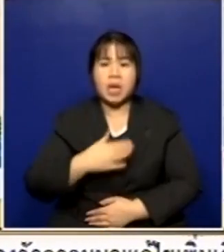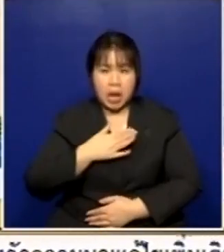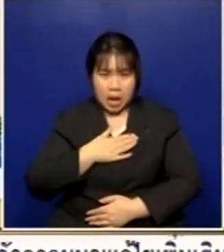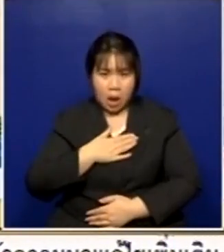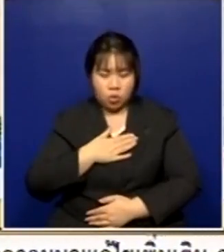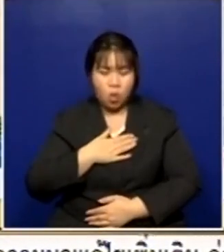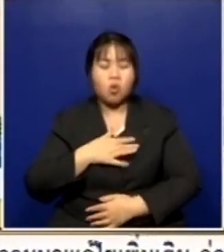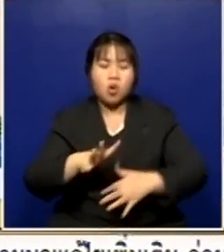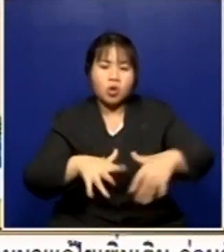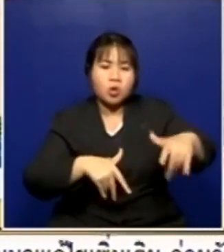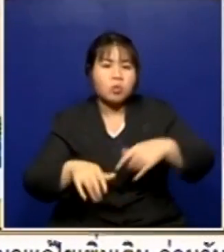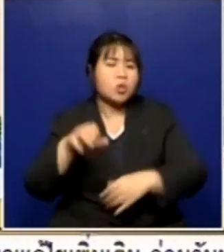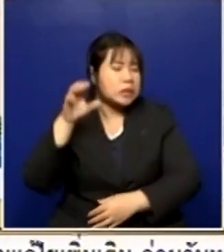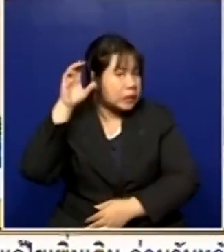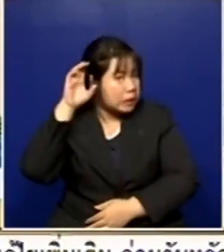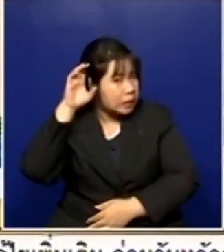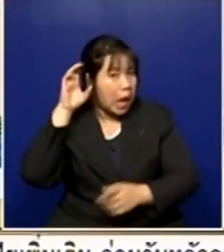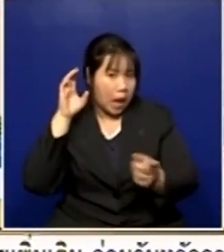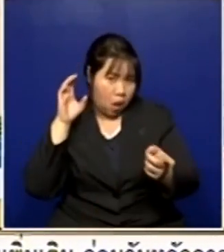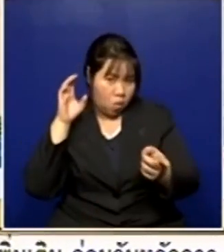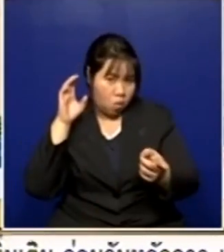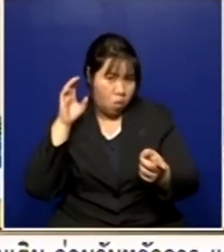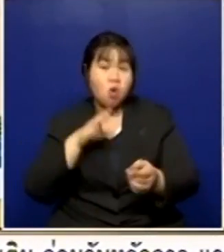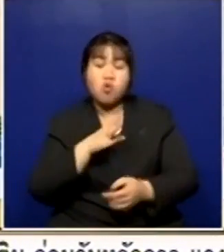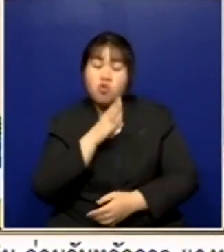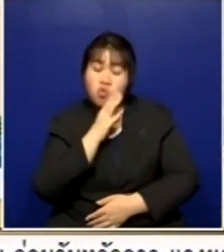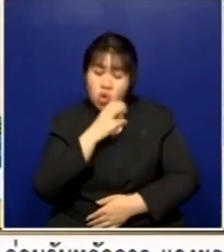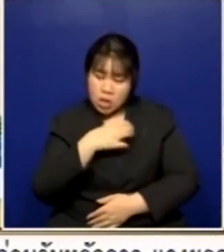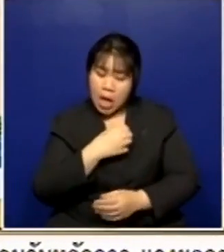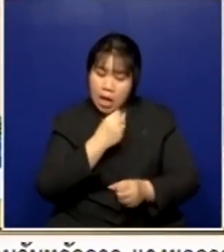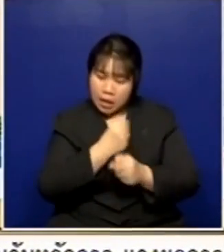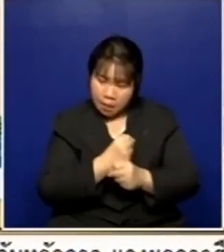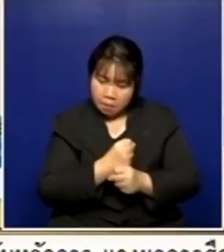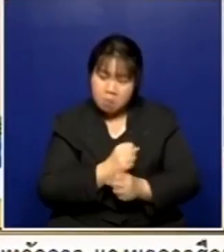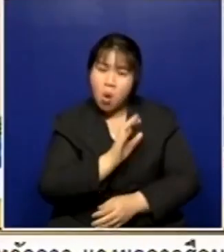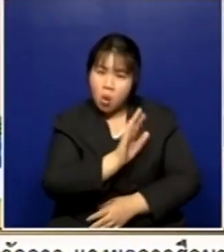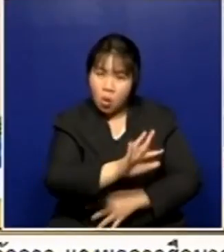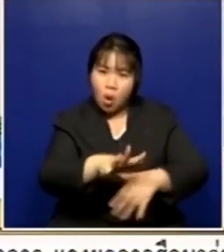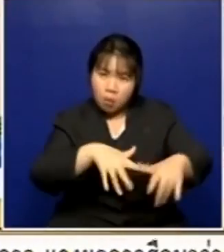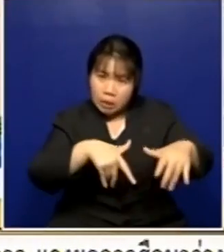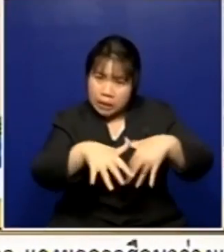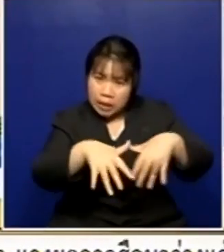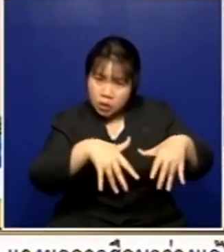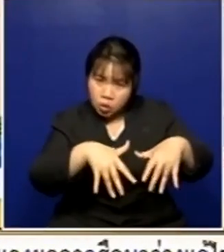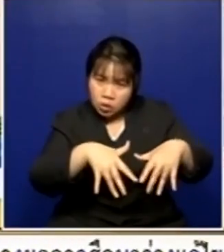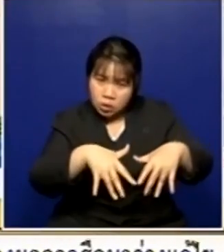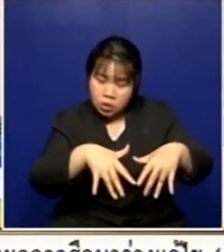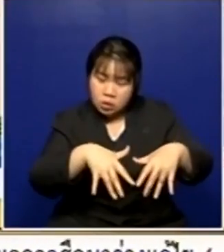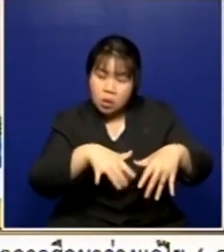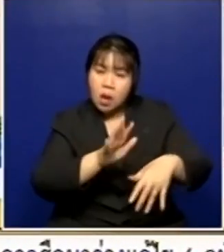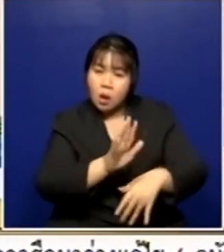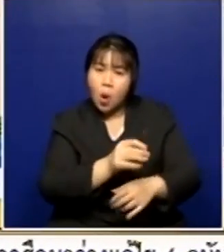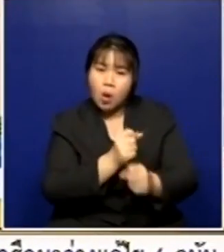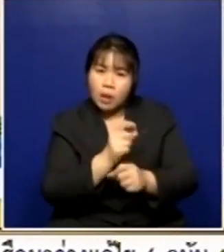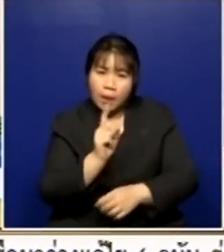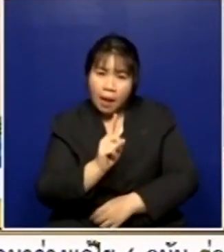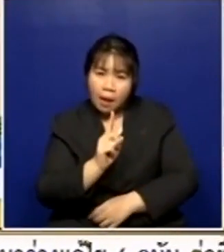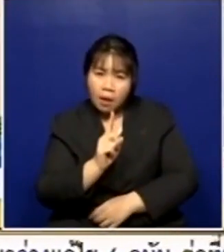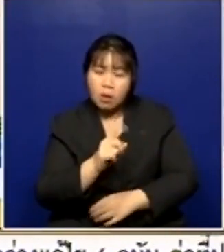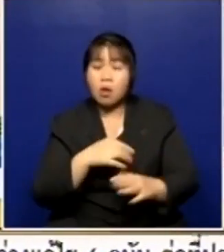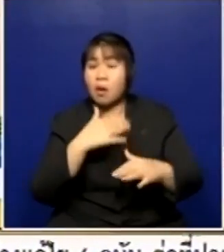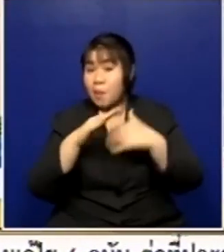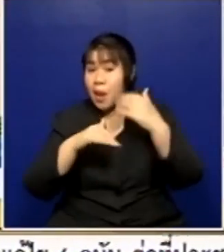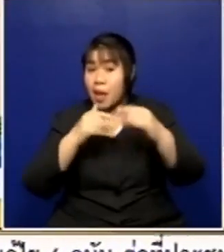ประชาชนที่จะทำในสิ่งที่ต้องกับที่จะนำ